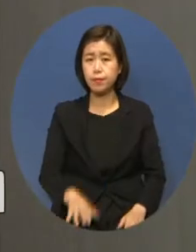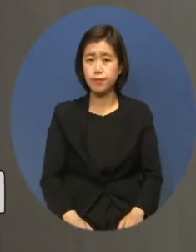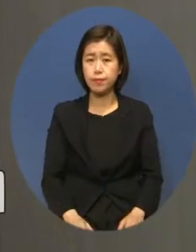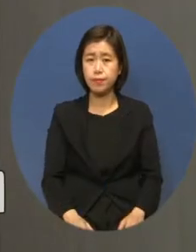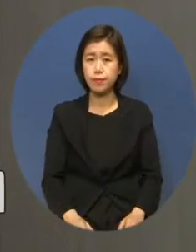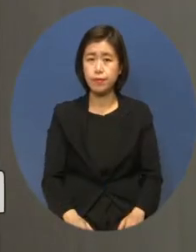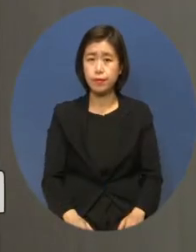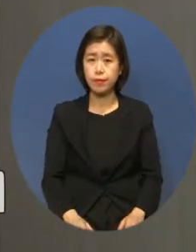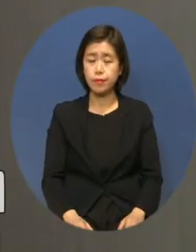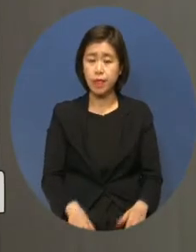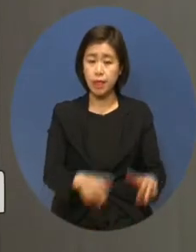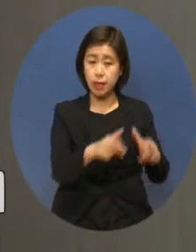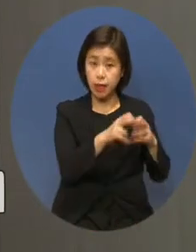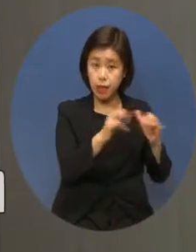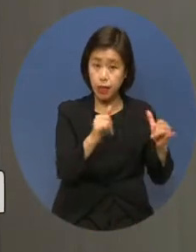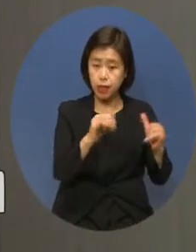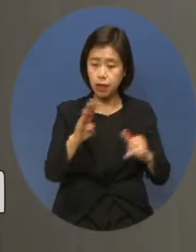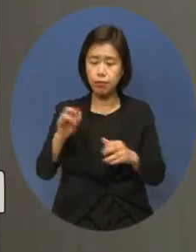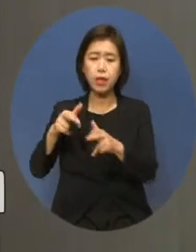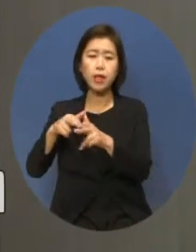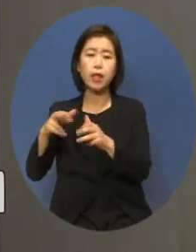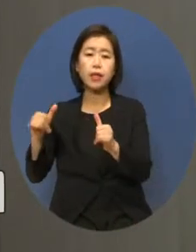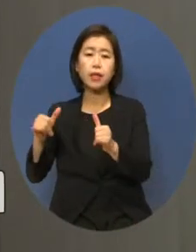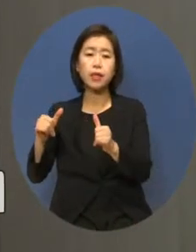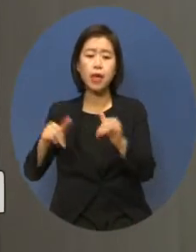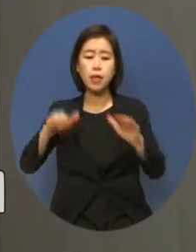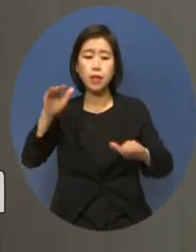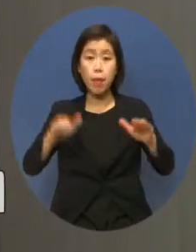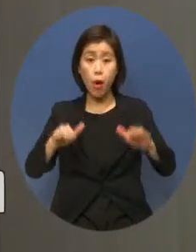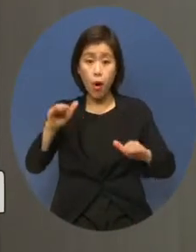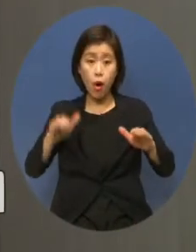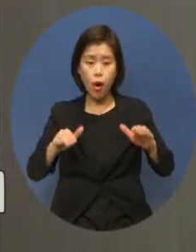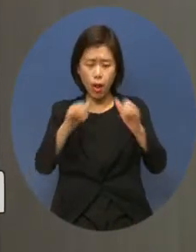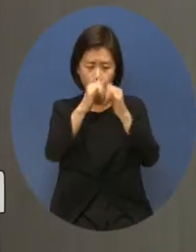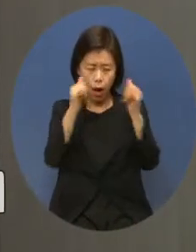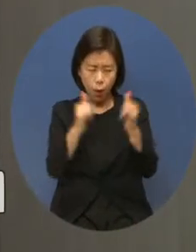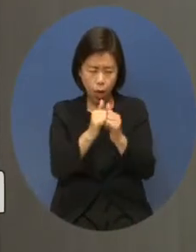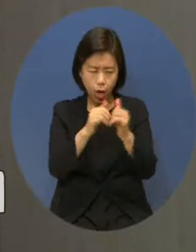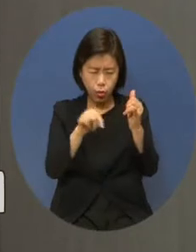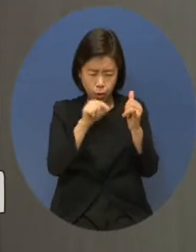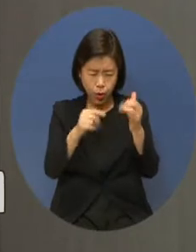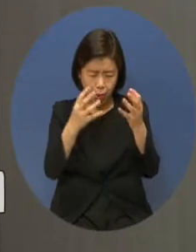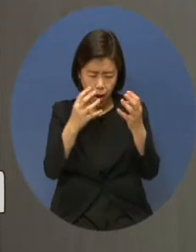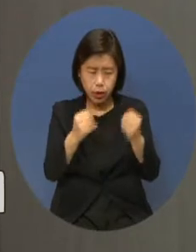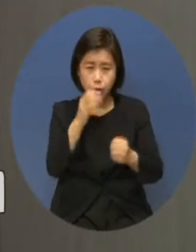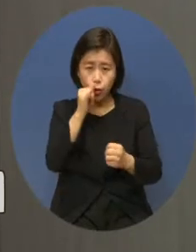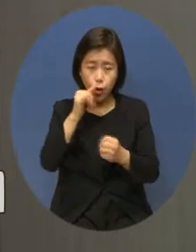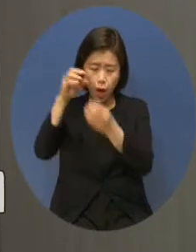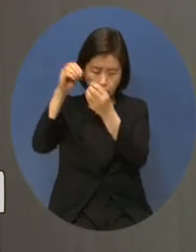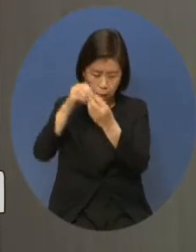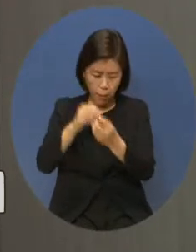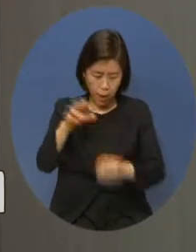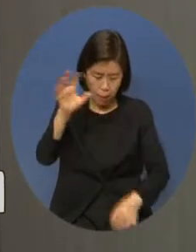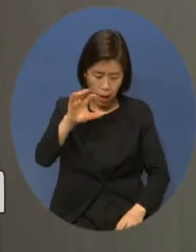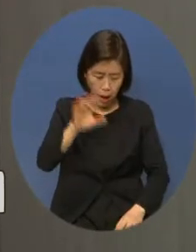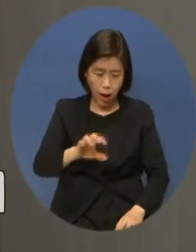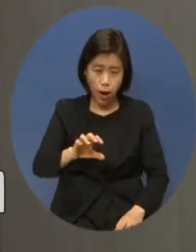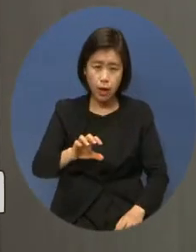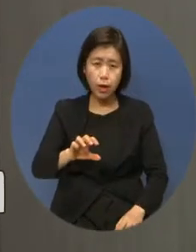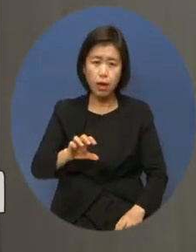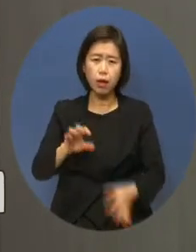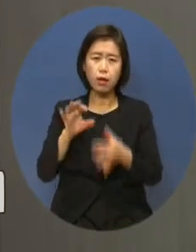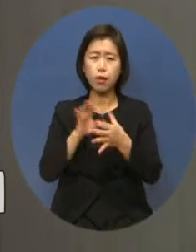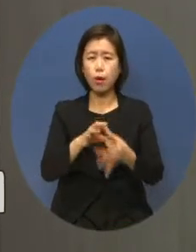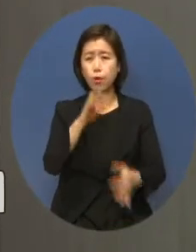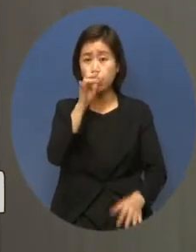생활의 면면이 너무나 많기 때문에 이걸 당연하게 생각하고 그냥 똑같이 답습해서 하고 있는 것이 차별이라고 하는 것을